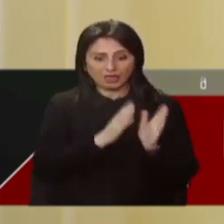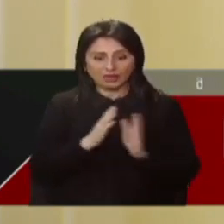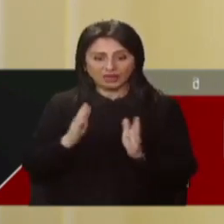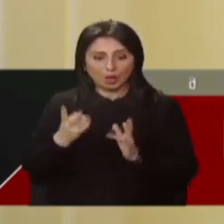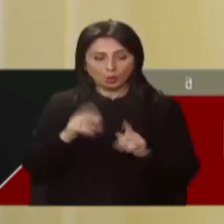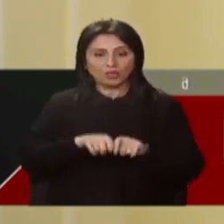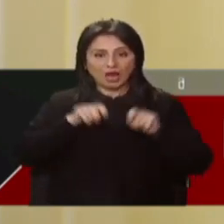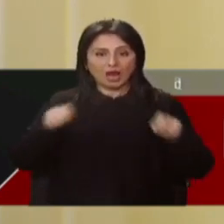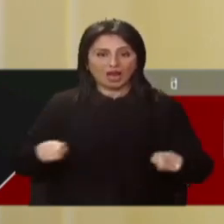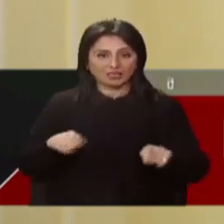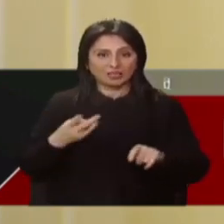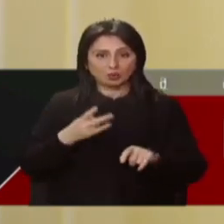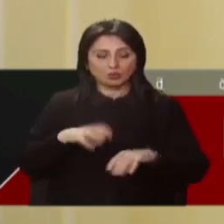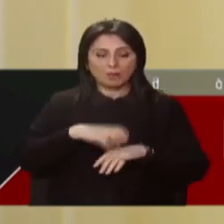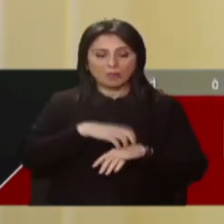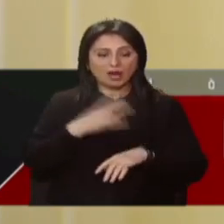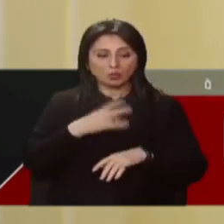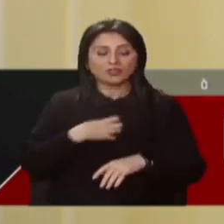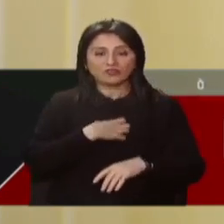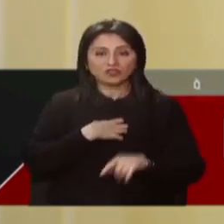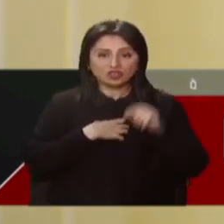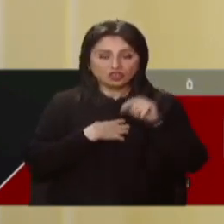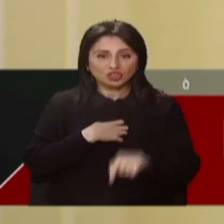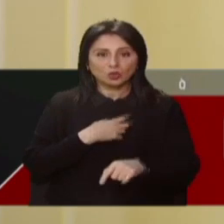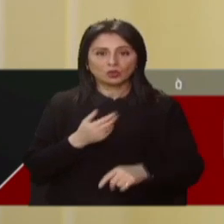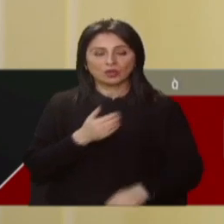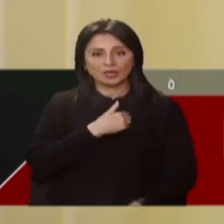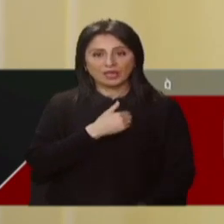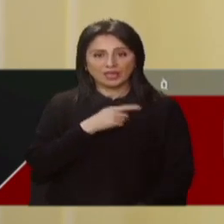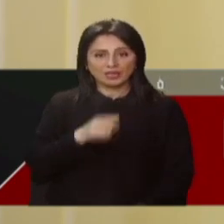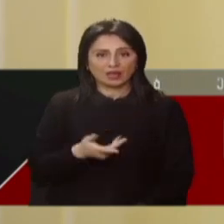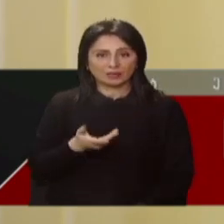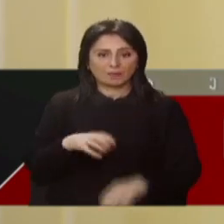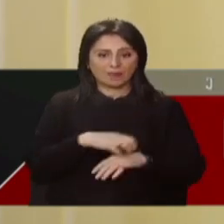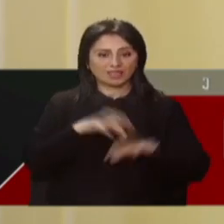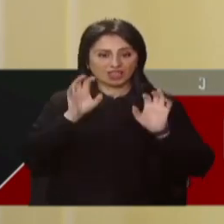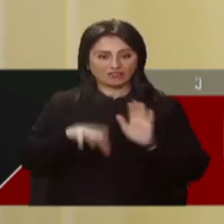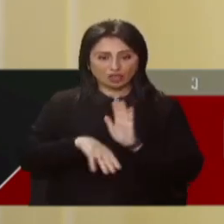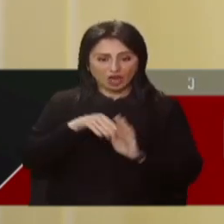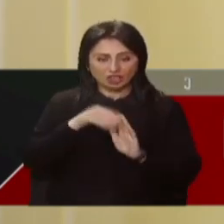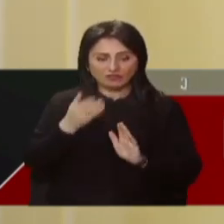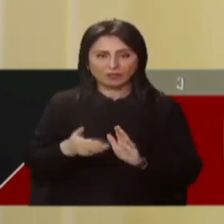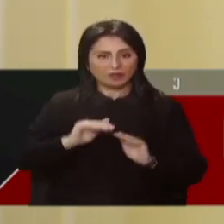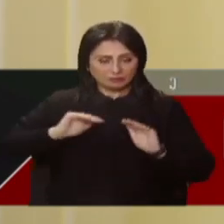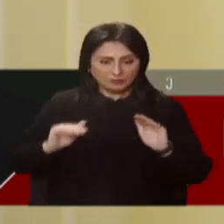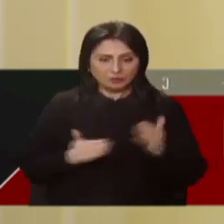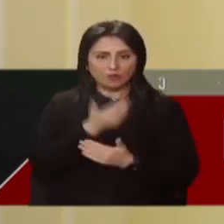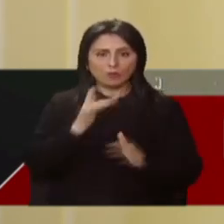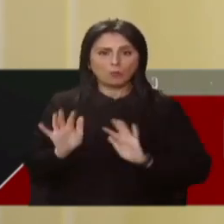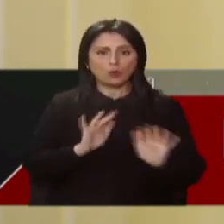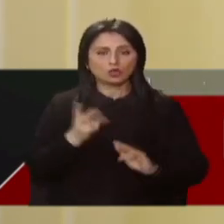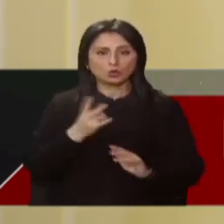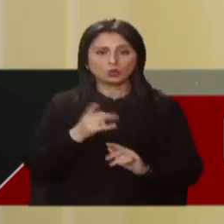უნდა გაიხსნას ეს პარტია. ამიტომ არის მნიშვნელოვანი რომ გინდა ასე თქვა აი ამ პარტიის თავმჯდომარის არჩევნები, თუმცა ნებისმიერი